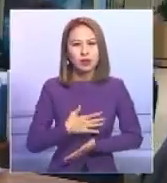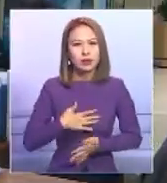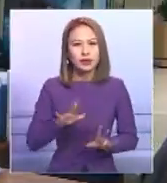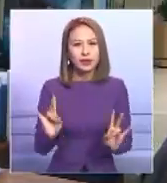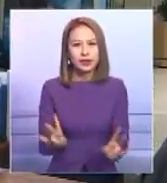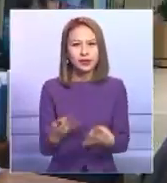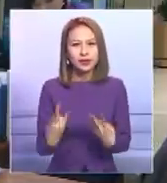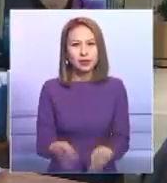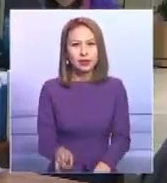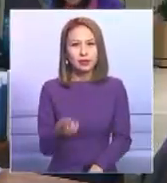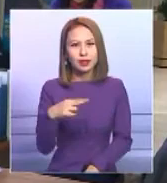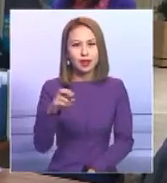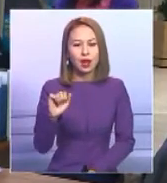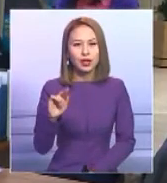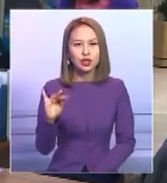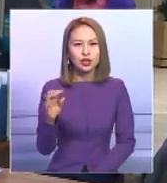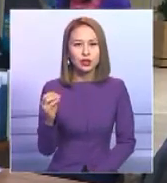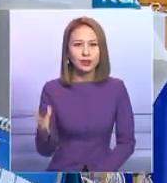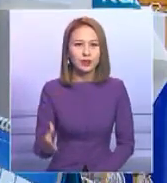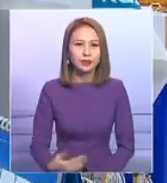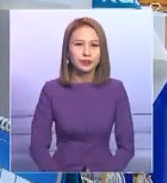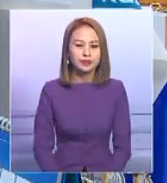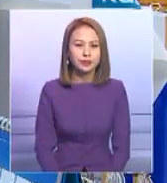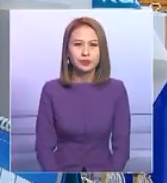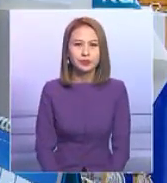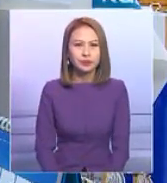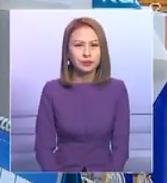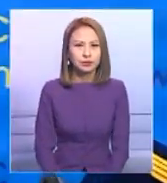негіз жоқ, дейді Данияр Ақышев.